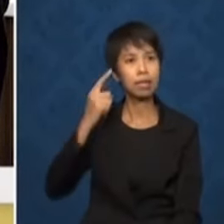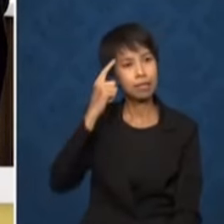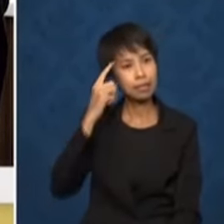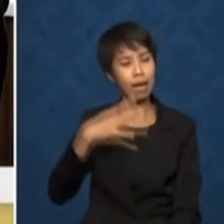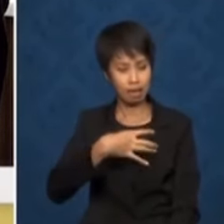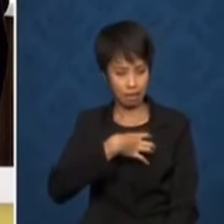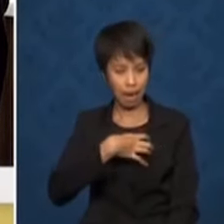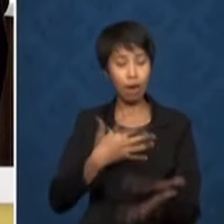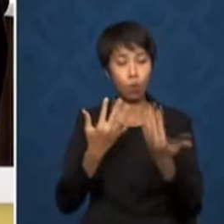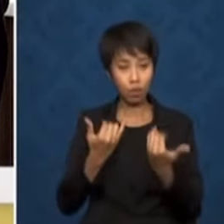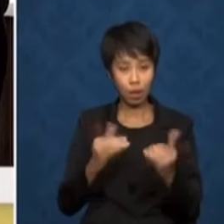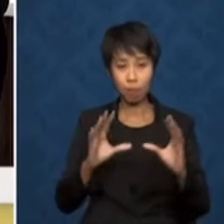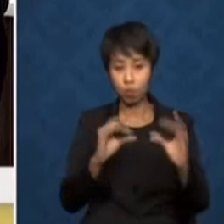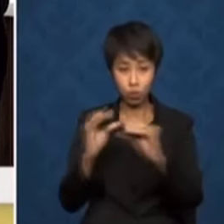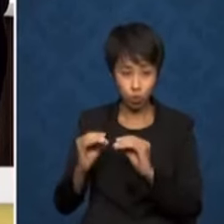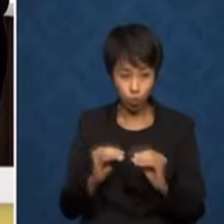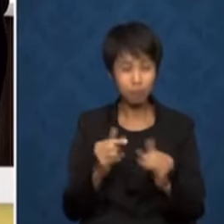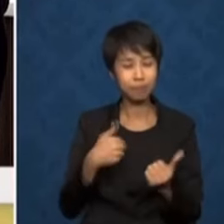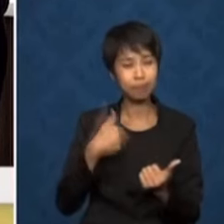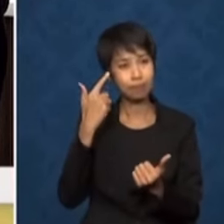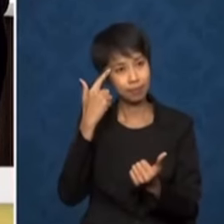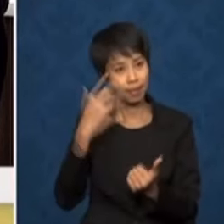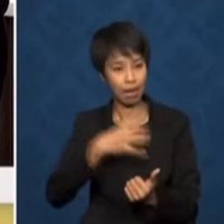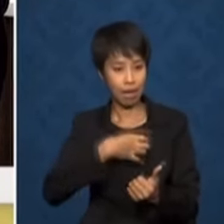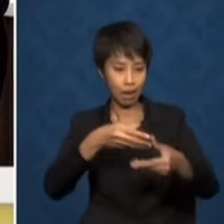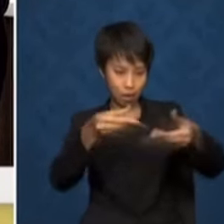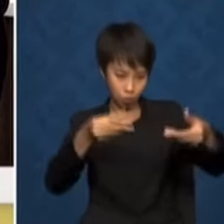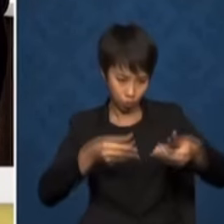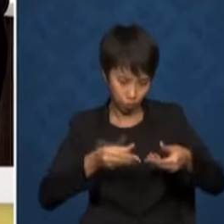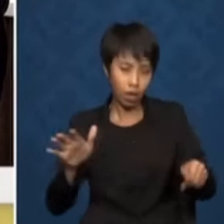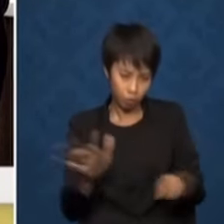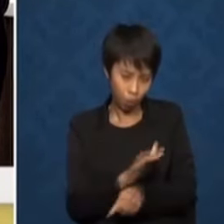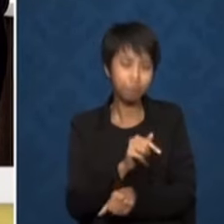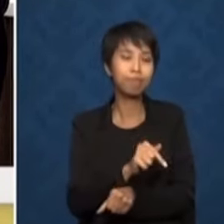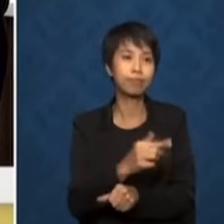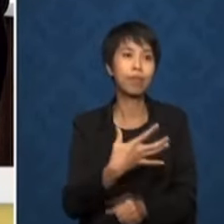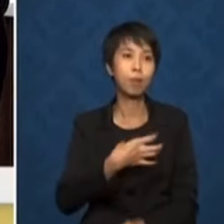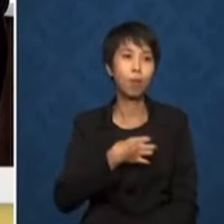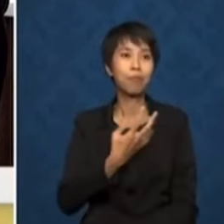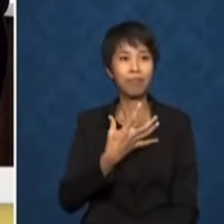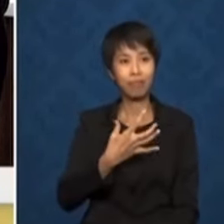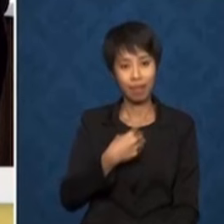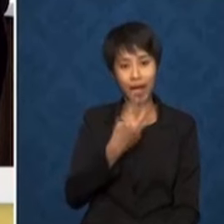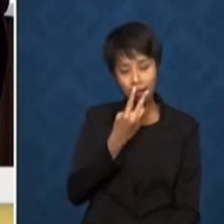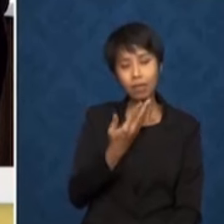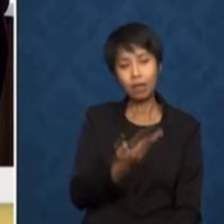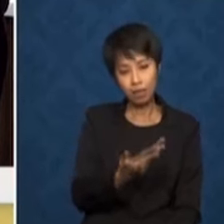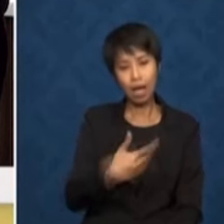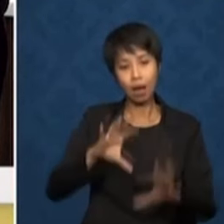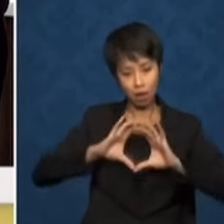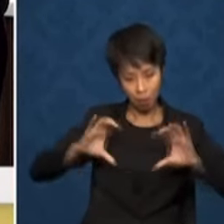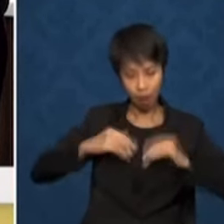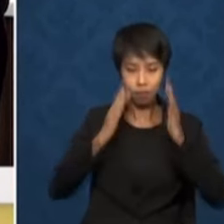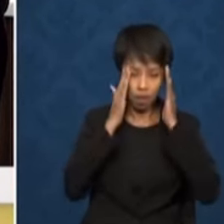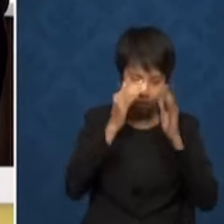ให้การประชุมที่น่าจะยังพอเป็นไปได้ที่ทำให้รายงานสมบูรณ์เป็นไปได้มากขึ้นผมอยากเห็นคือผมได้เห็นล่ะครับว่าเป็นความมุ่งมั่นของทางรัฐบาลจริง